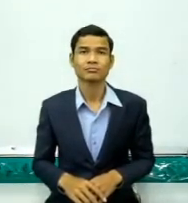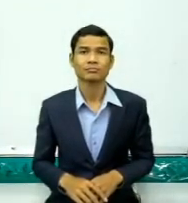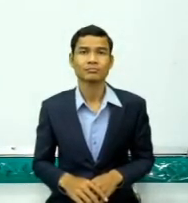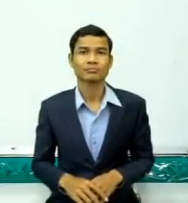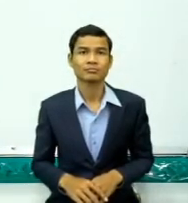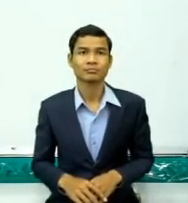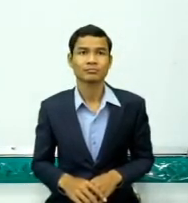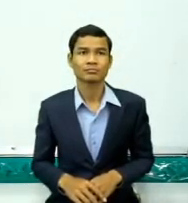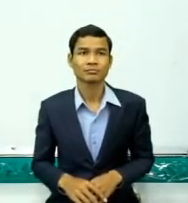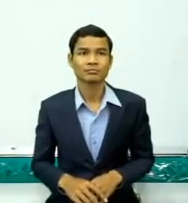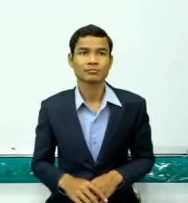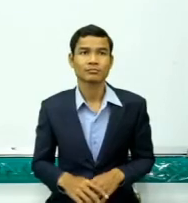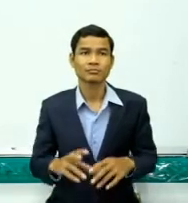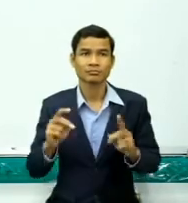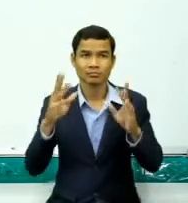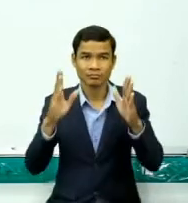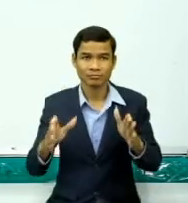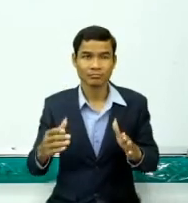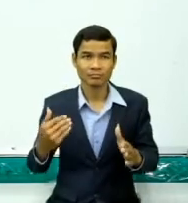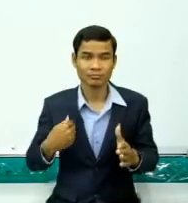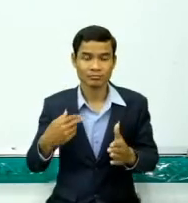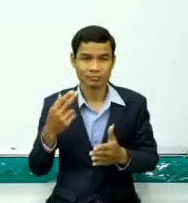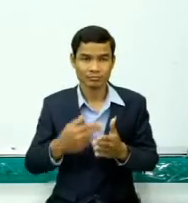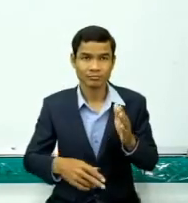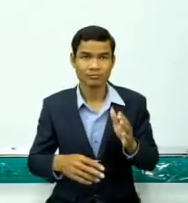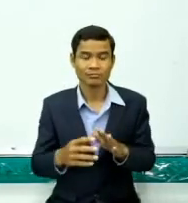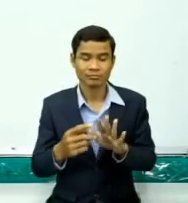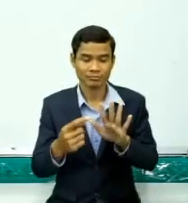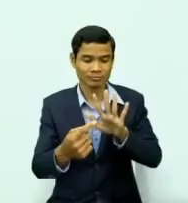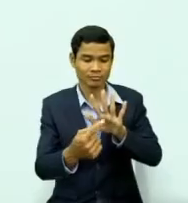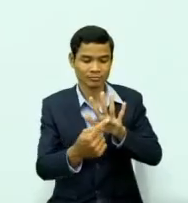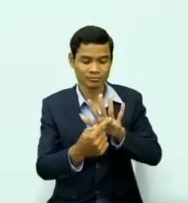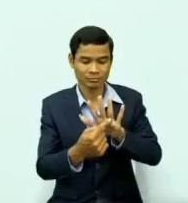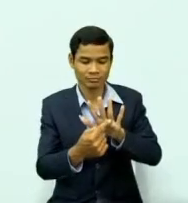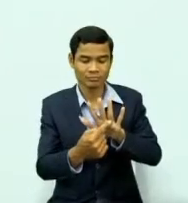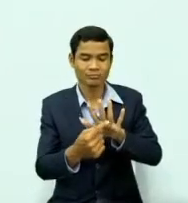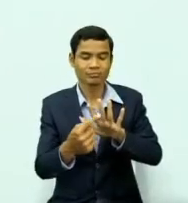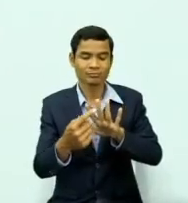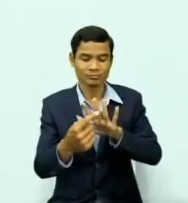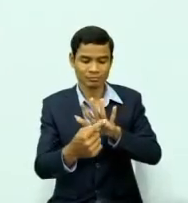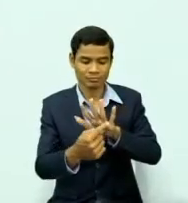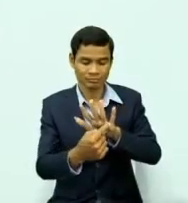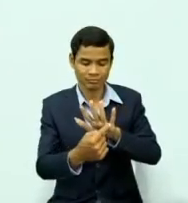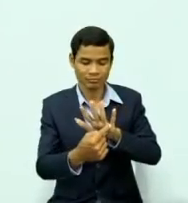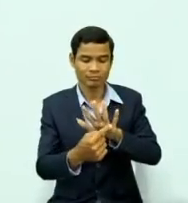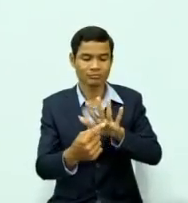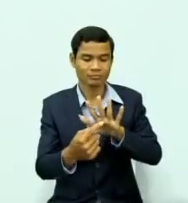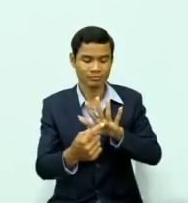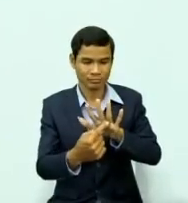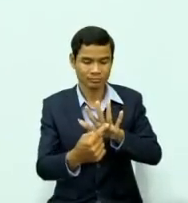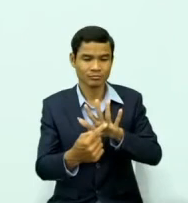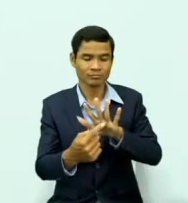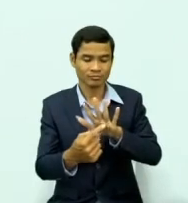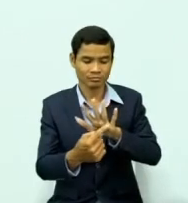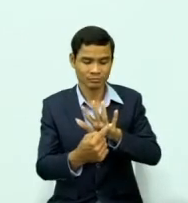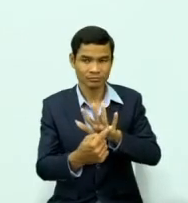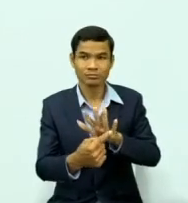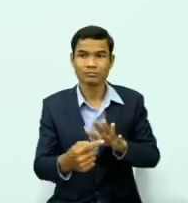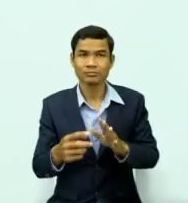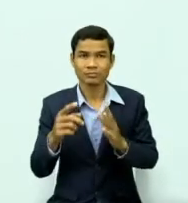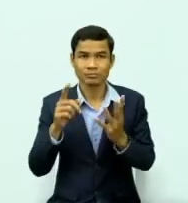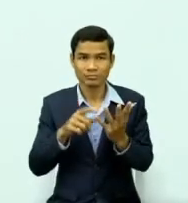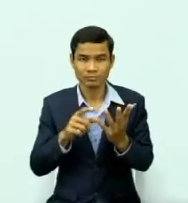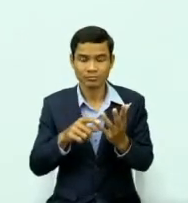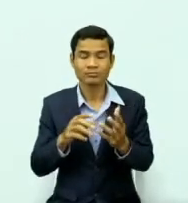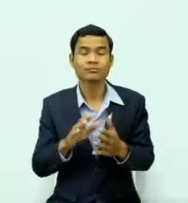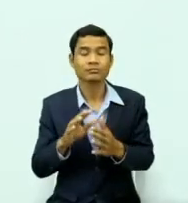chà nè cứ cứ miền sạ u sạ ư nâng sạ ì nè con chà không sạ chùm